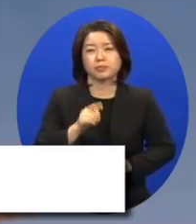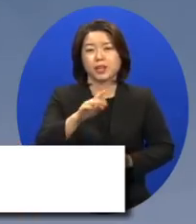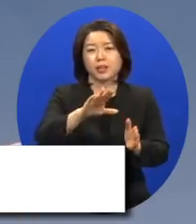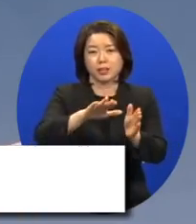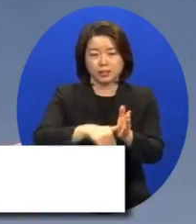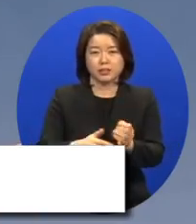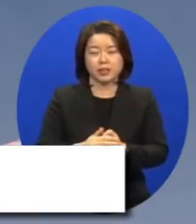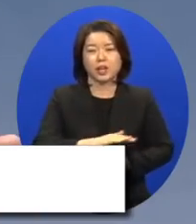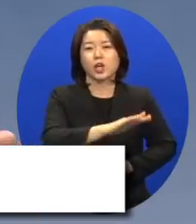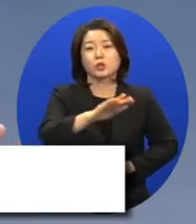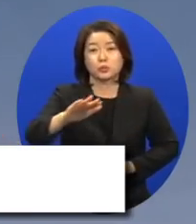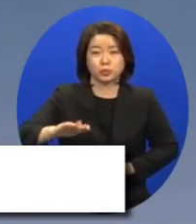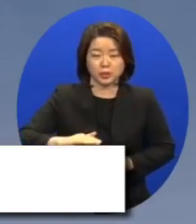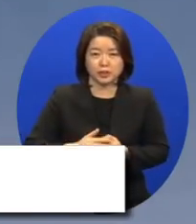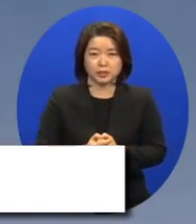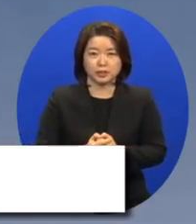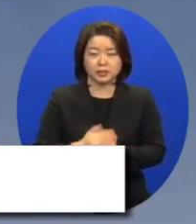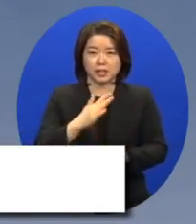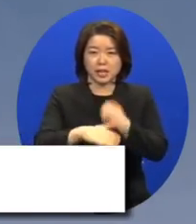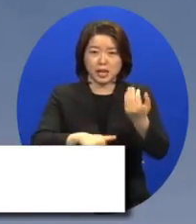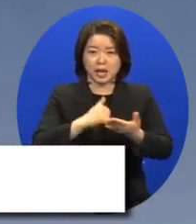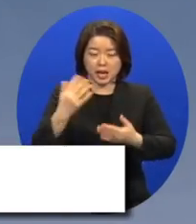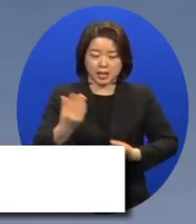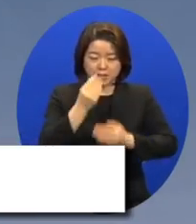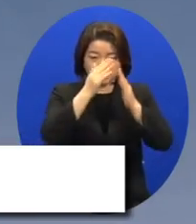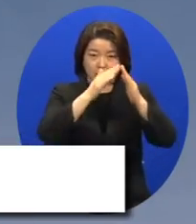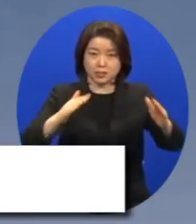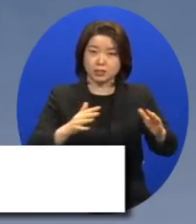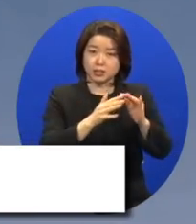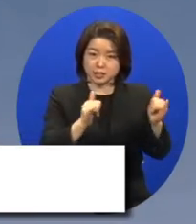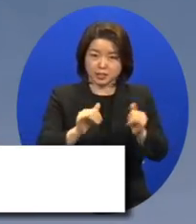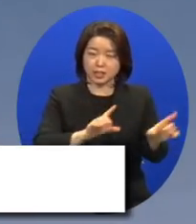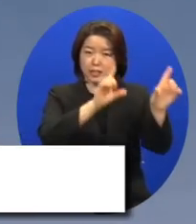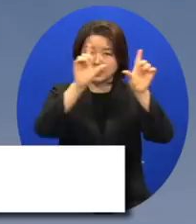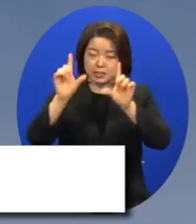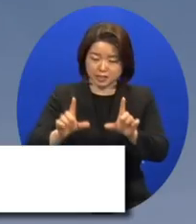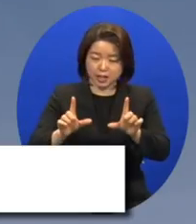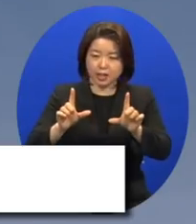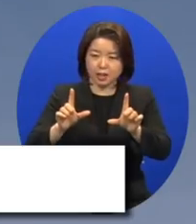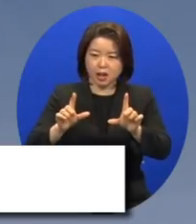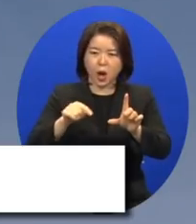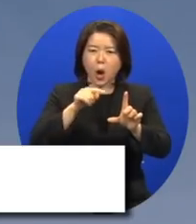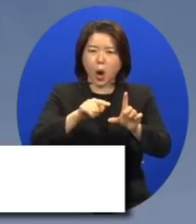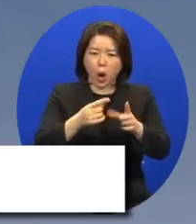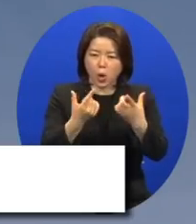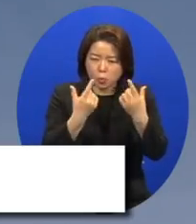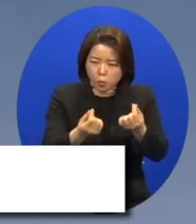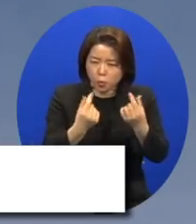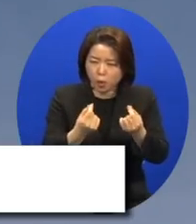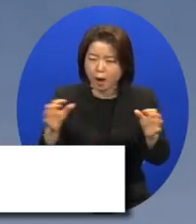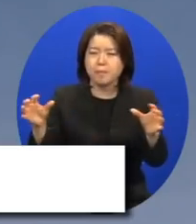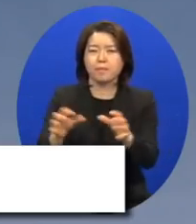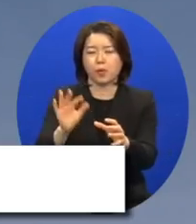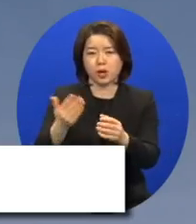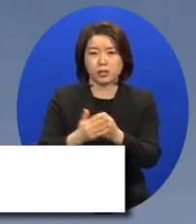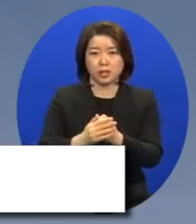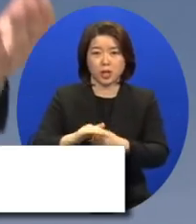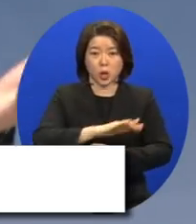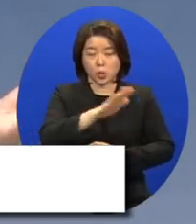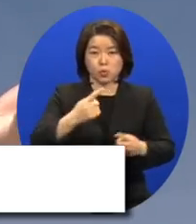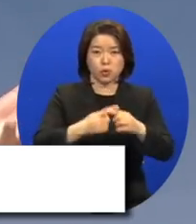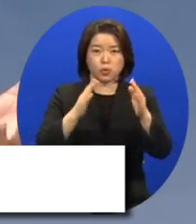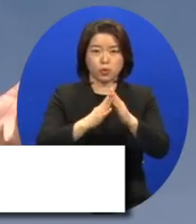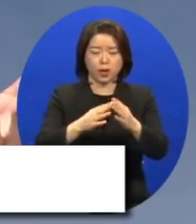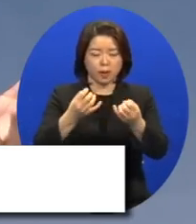우리는 하나님의 성전 된 자 의 삶을 살면서 모여야 합니다 그러면 우리 교회는 반드시